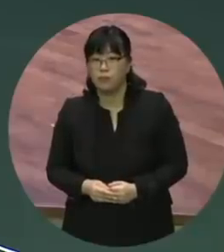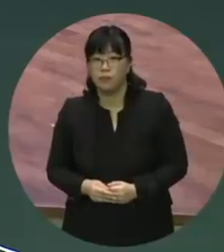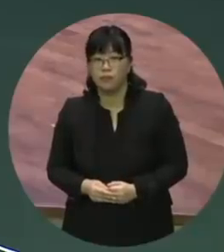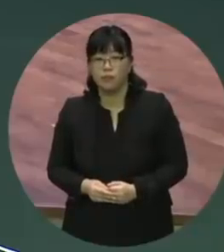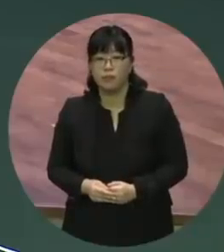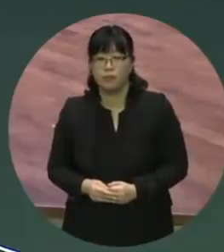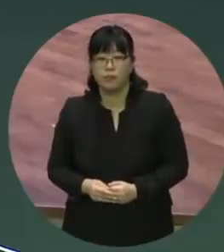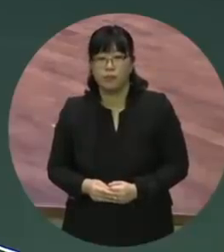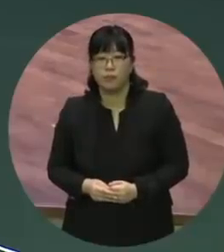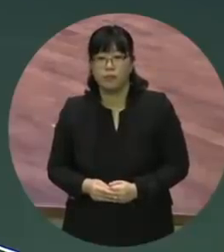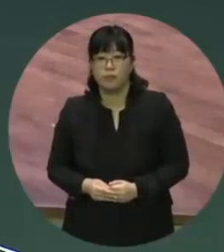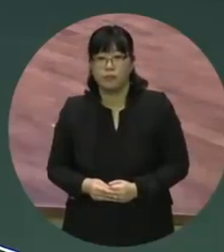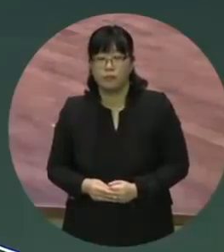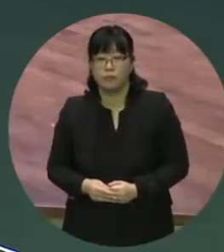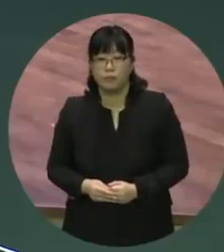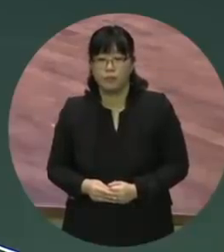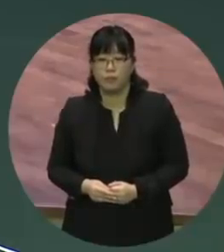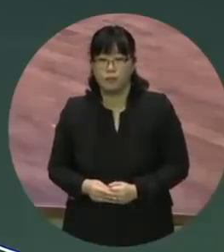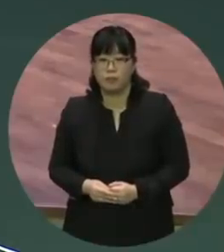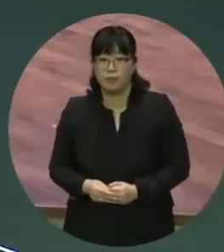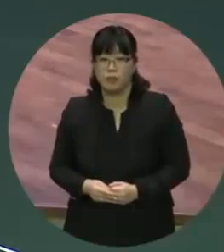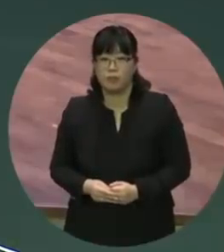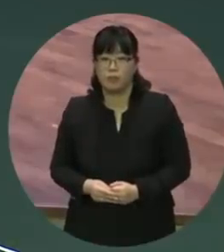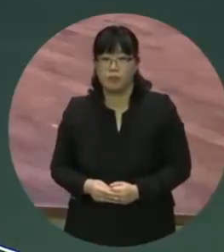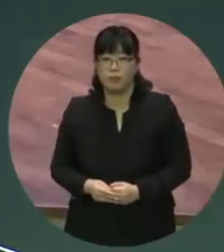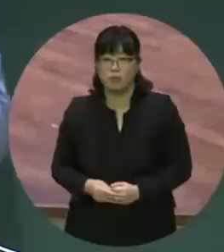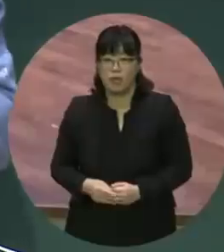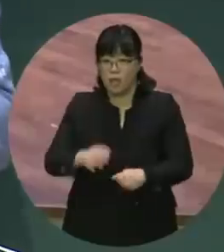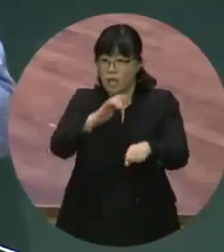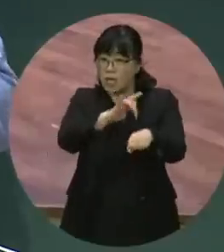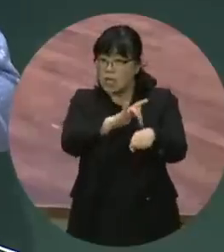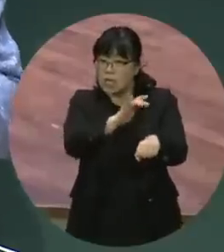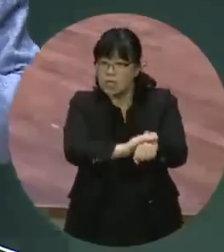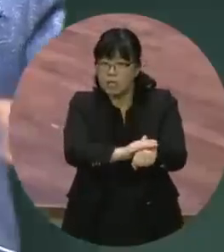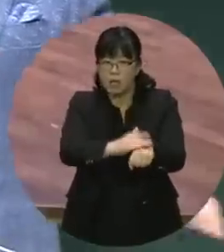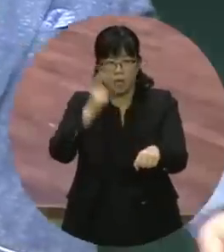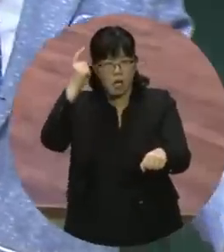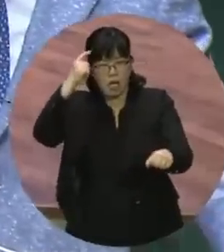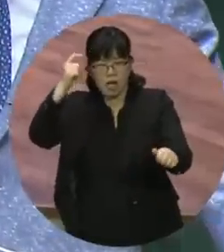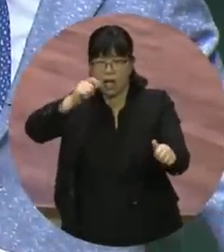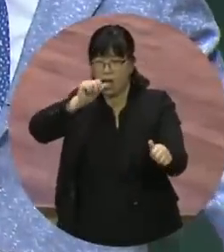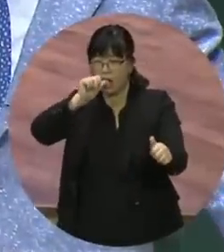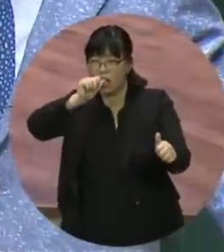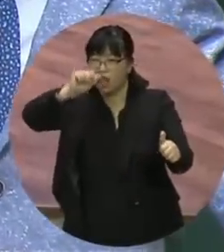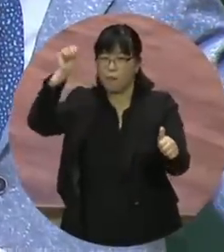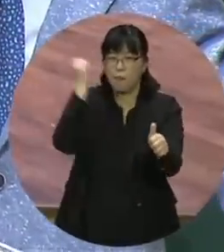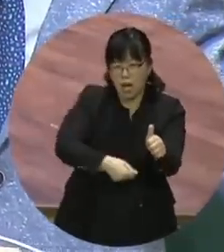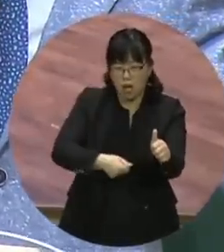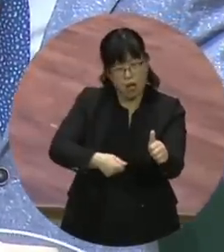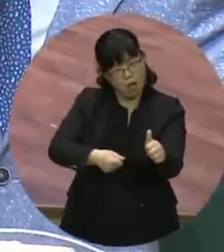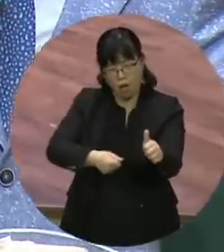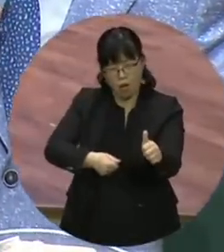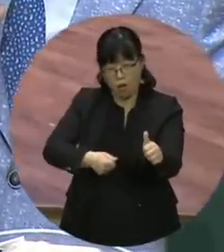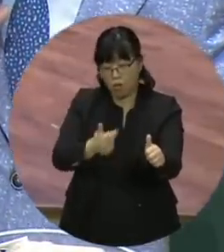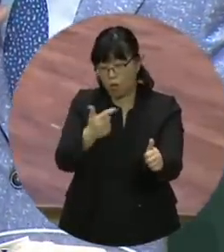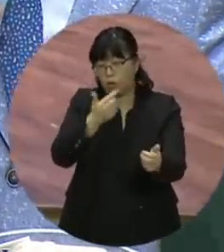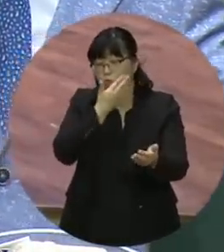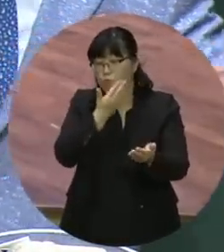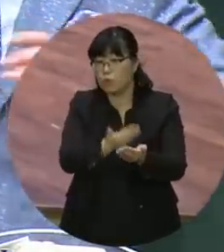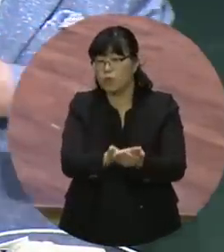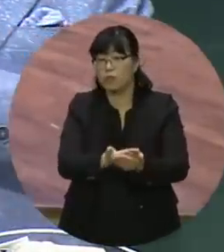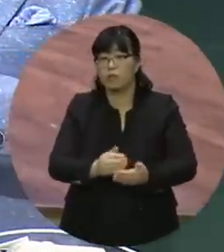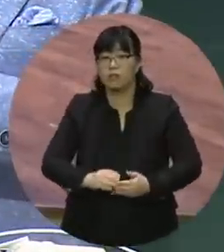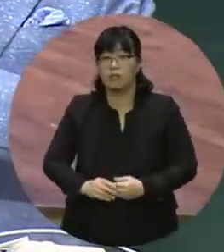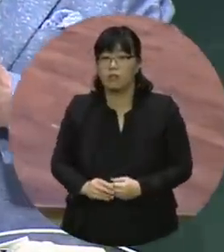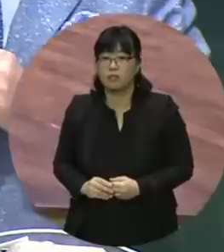이게 닭이 때문에 그래, 닭이. 이게 무섭거든, 체질, 이거. 체질이 무섭거든요. 체질.